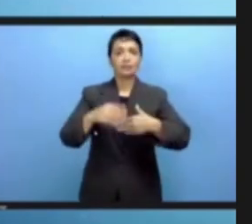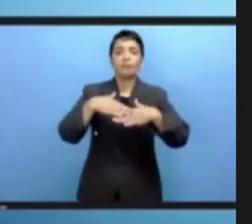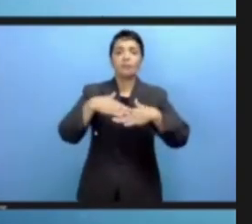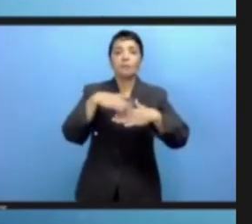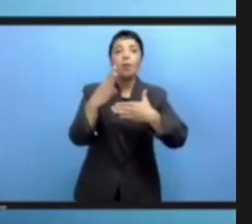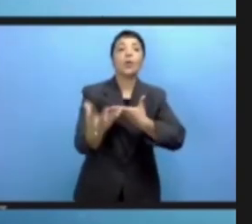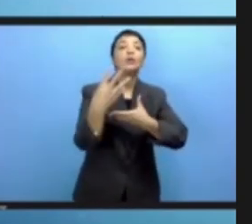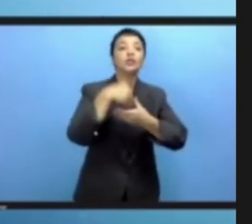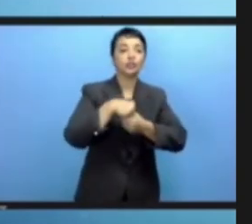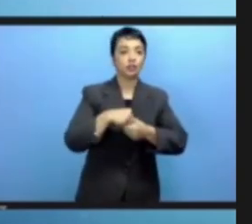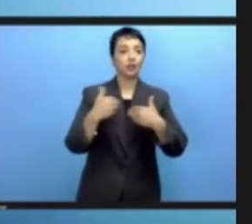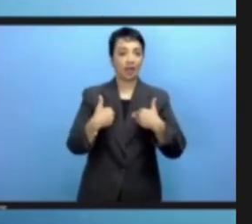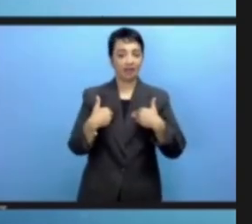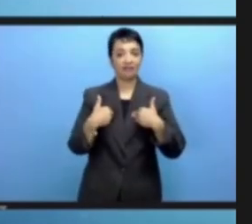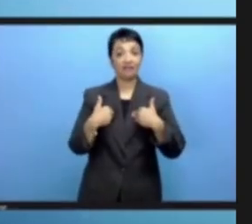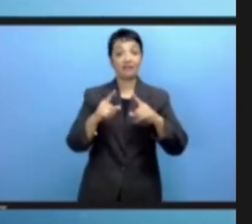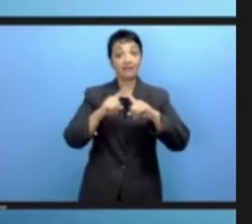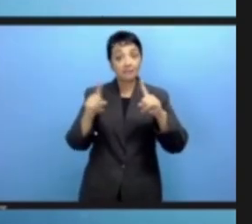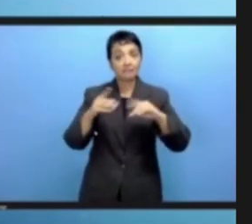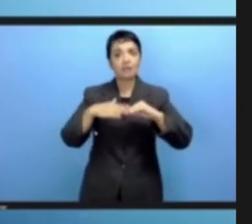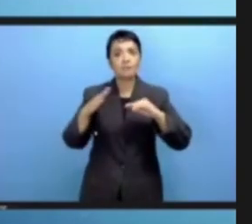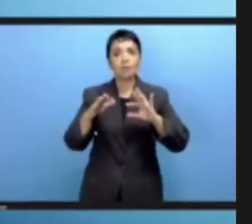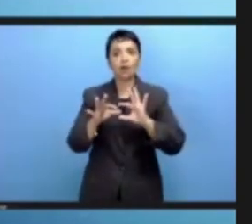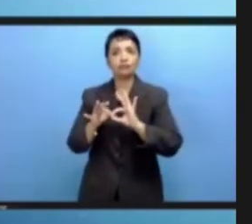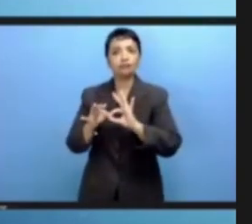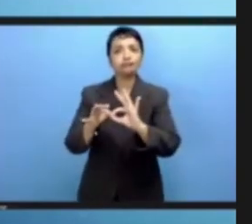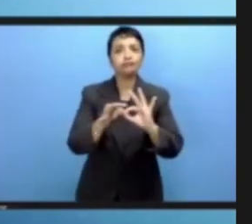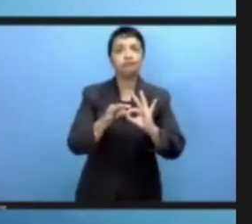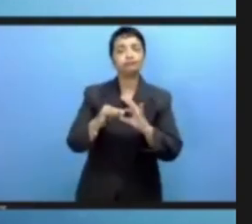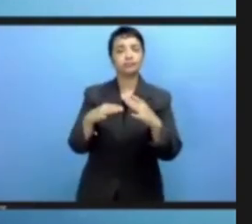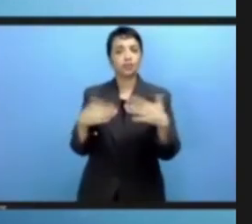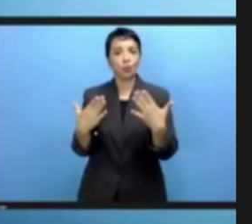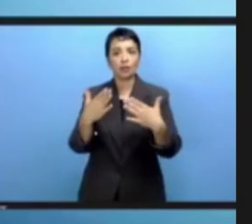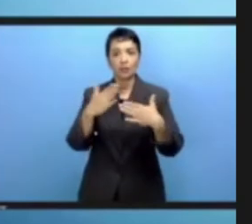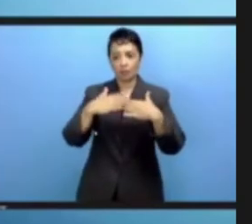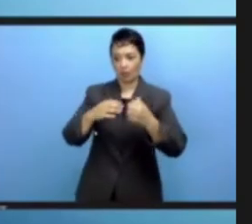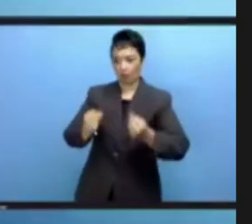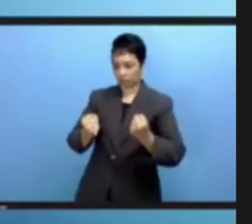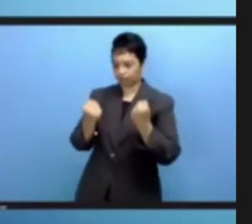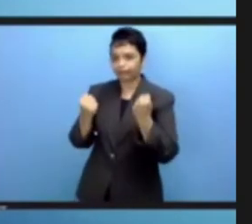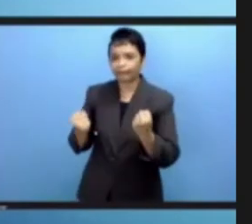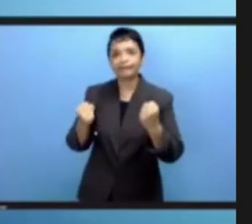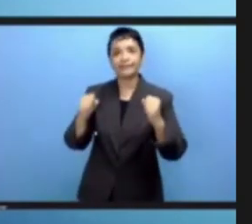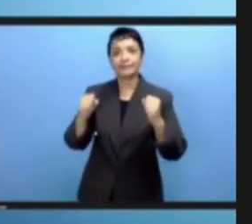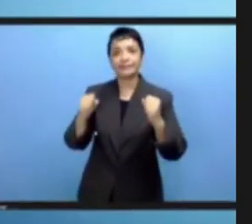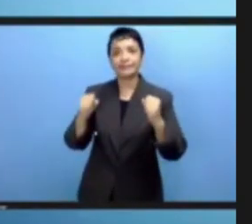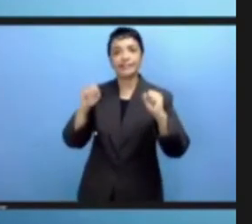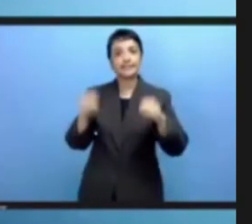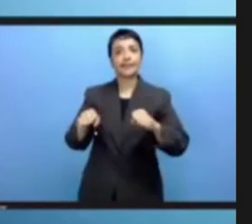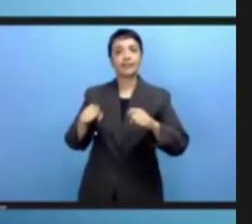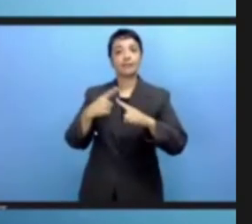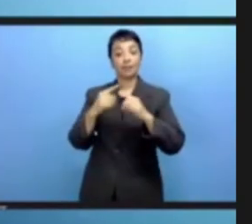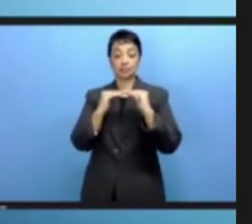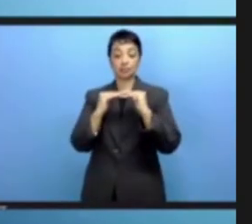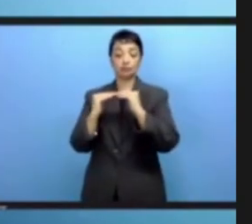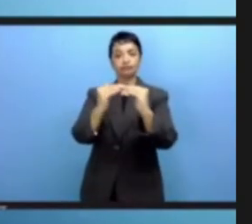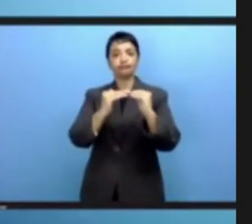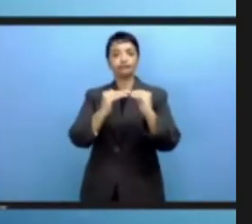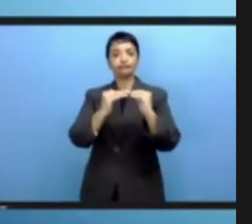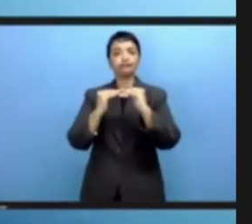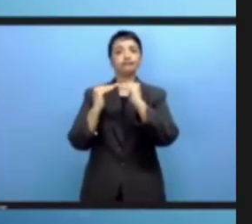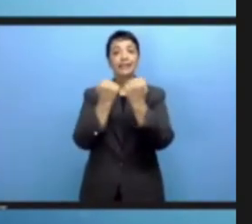également permis un accroissement de la participation, mais cela constitue également une menace pour la stabilité, la